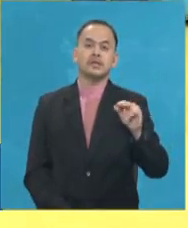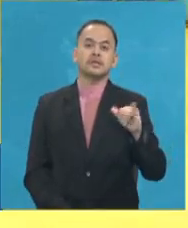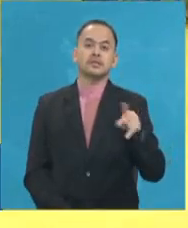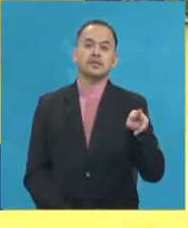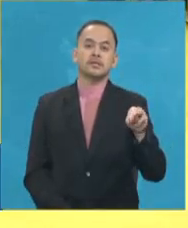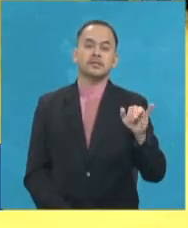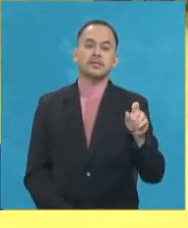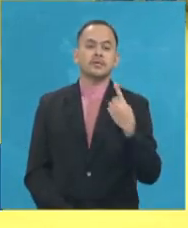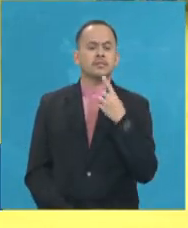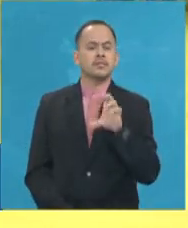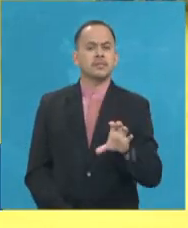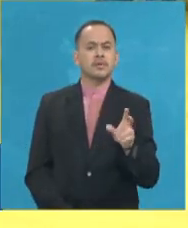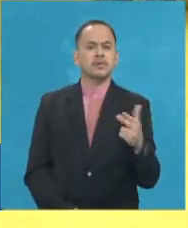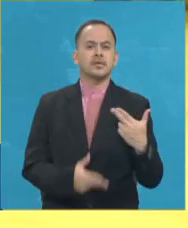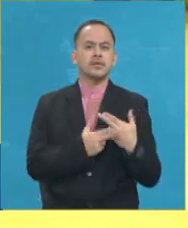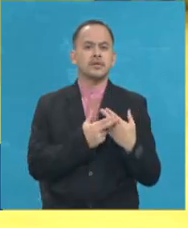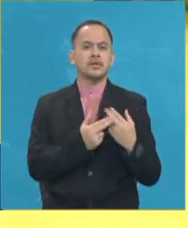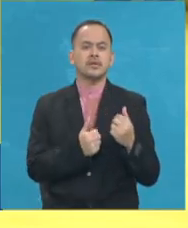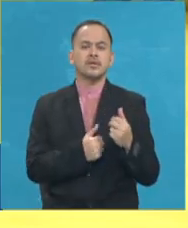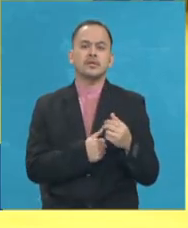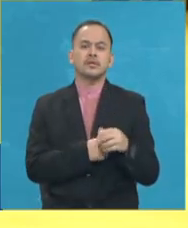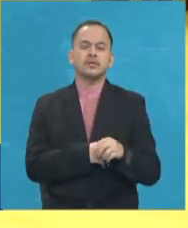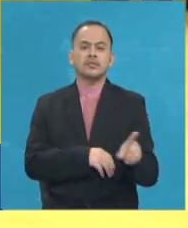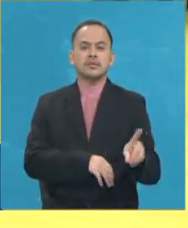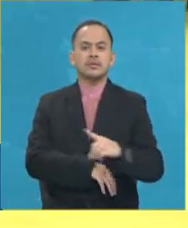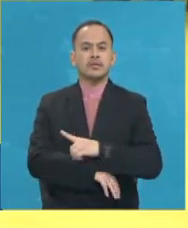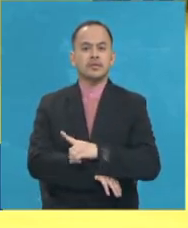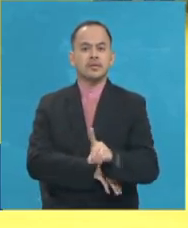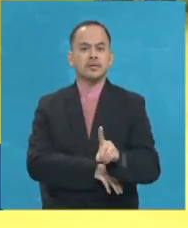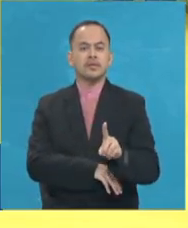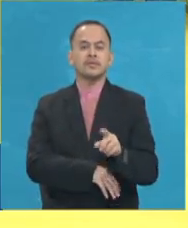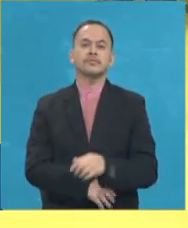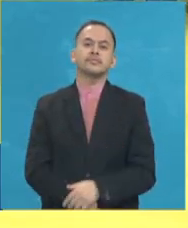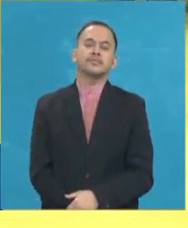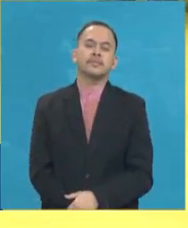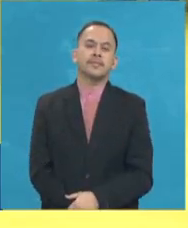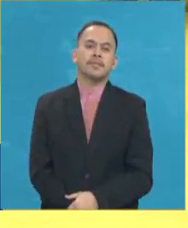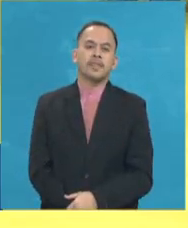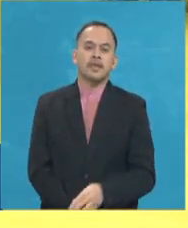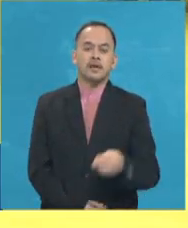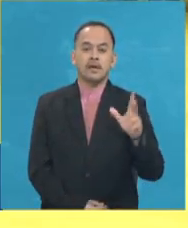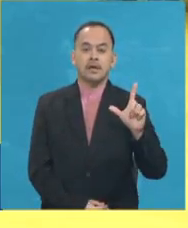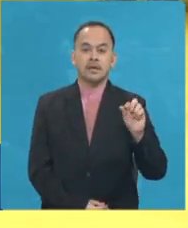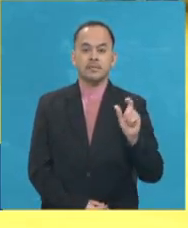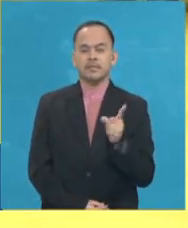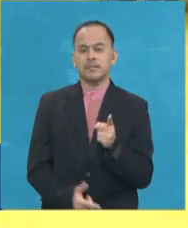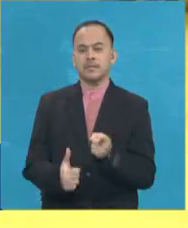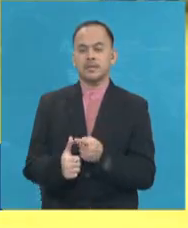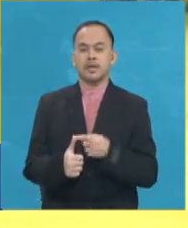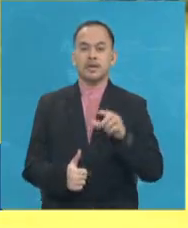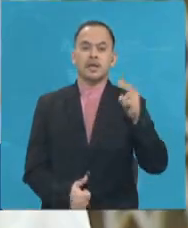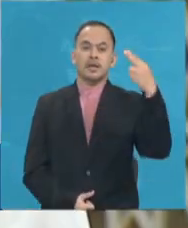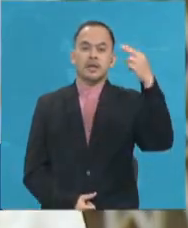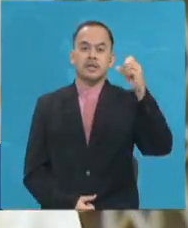Khan pemerintah dan three darat diraja Brunei Laksmana pertama Awang spray band Haji Rudi alias